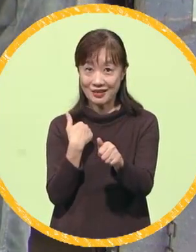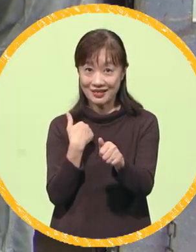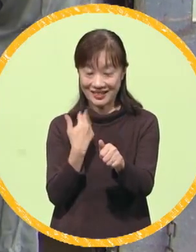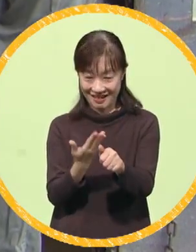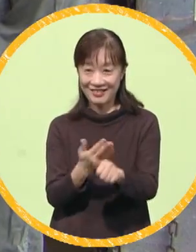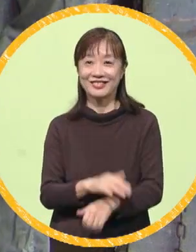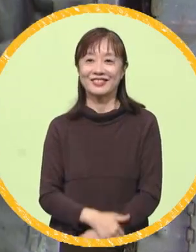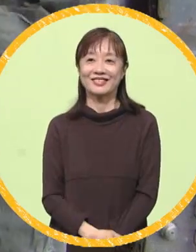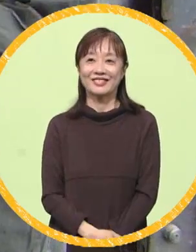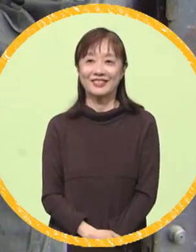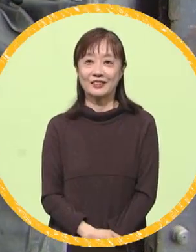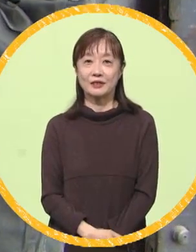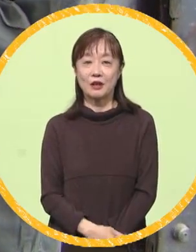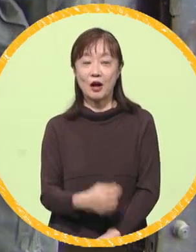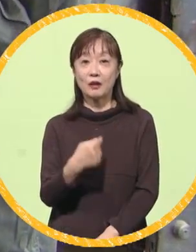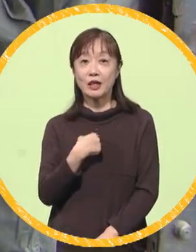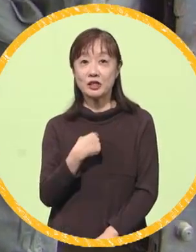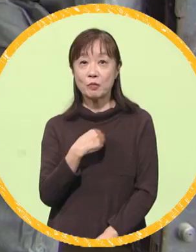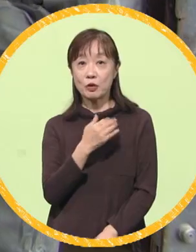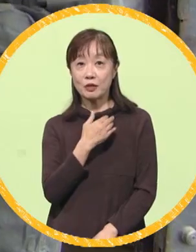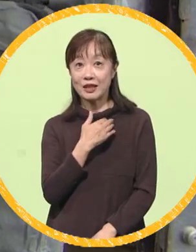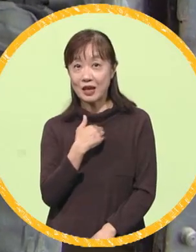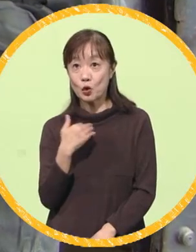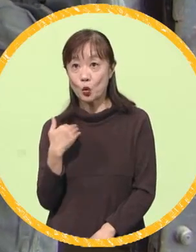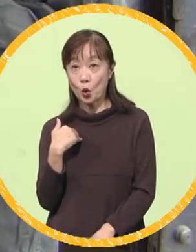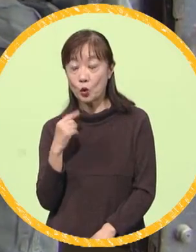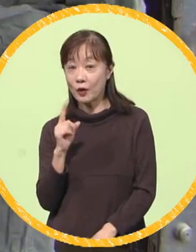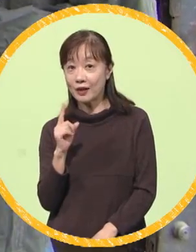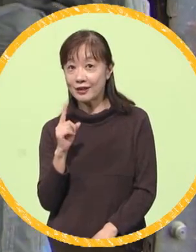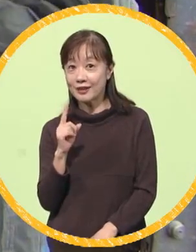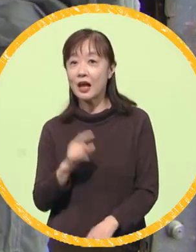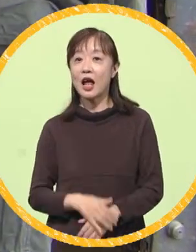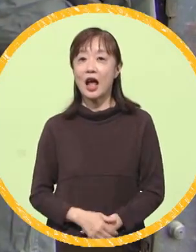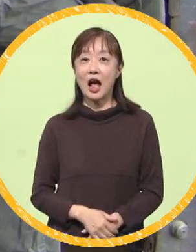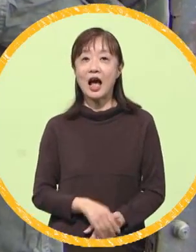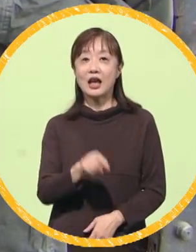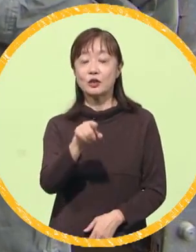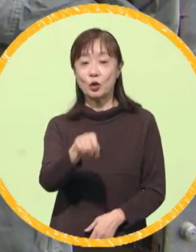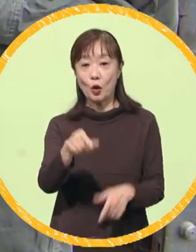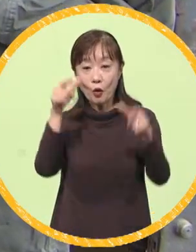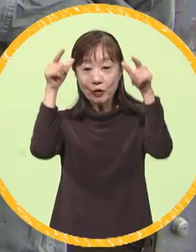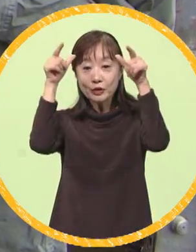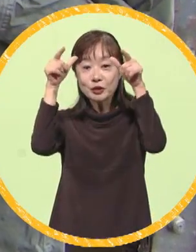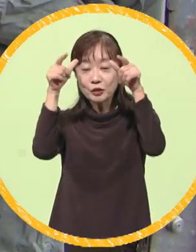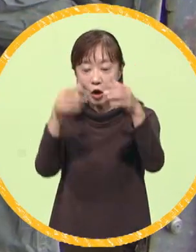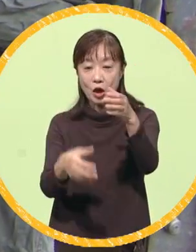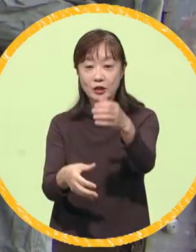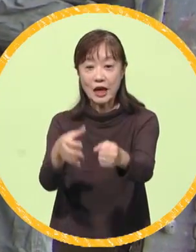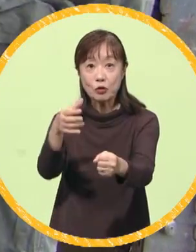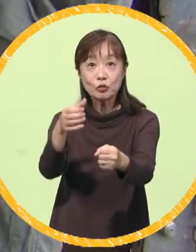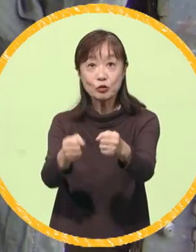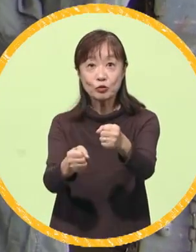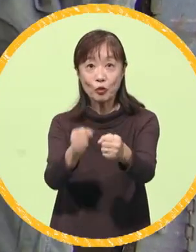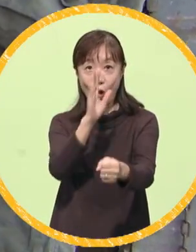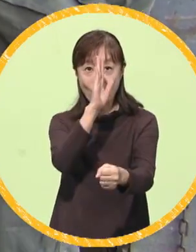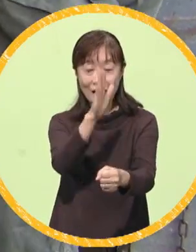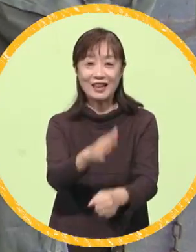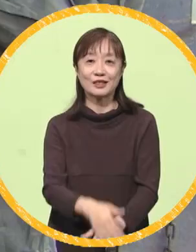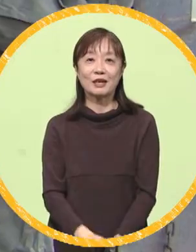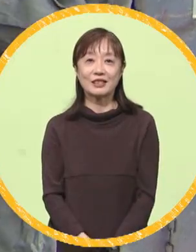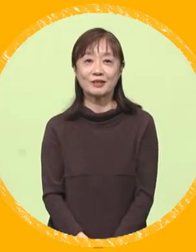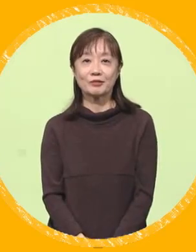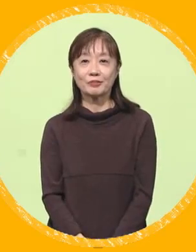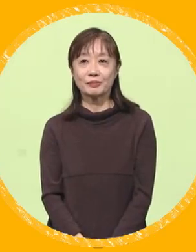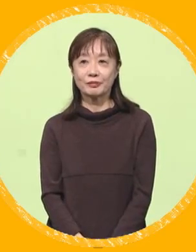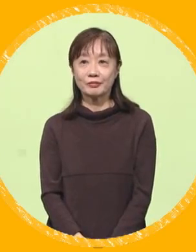なと思うんですけど、何か私でもできることありますか？ この子も搾乳をぜひお願いします。 いいんですか？ は